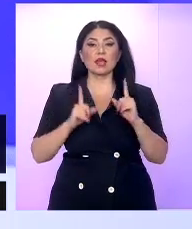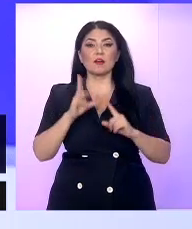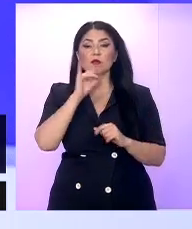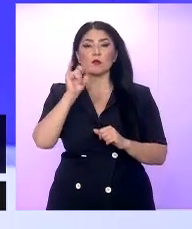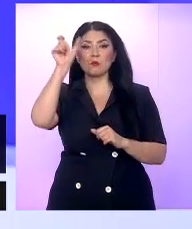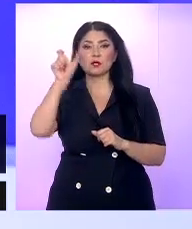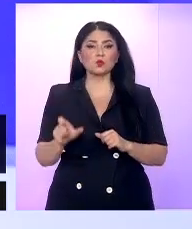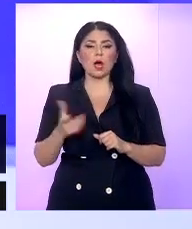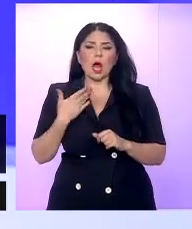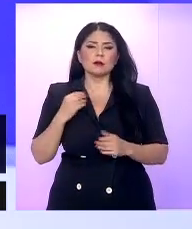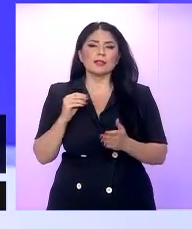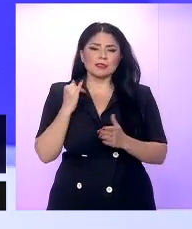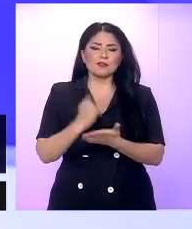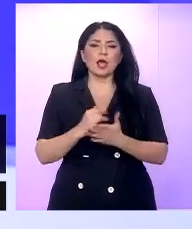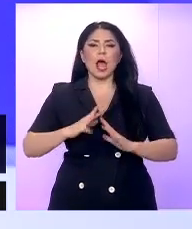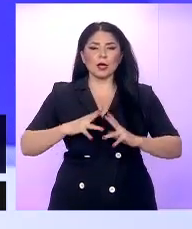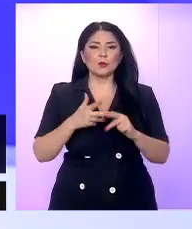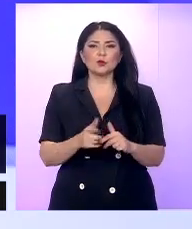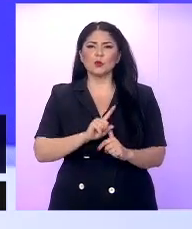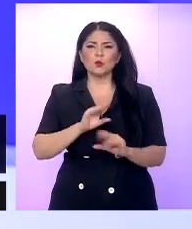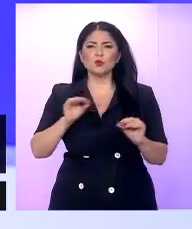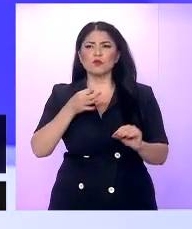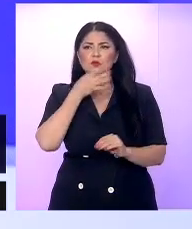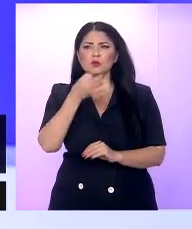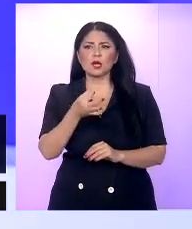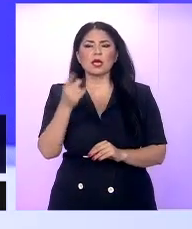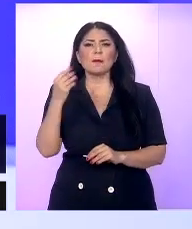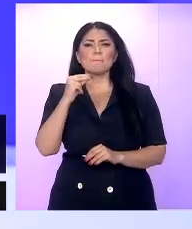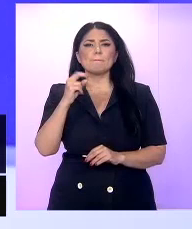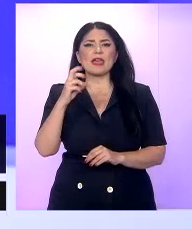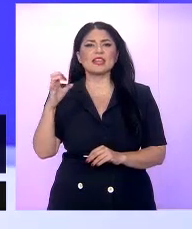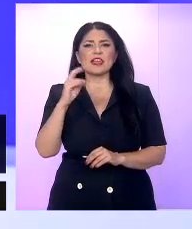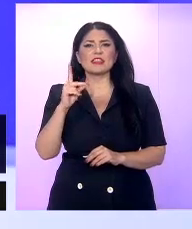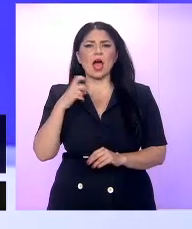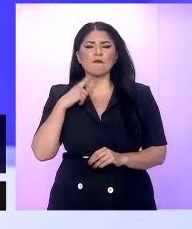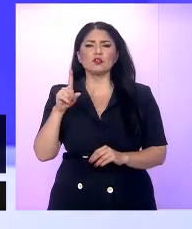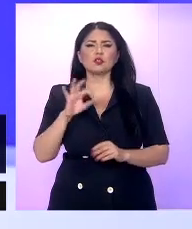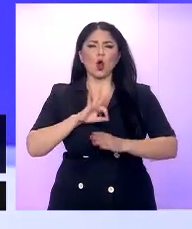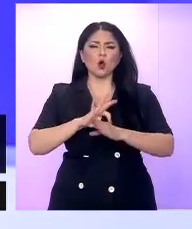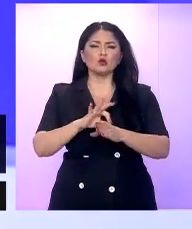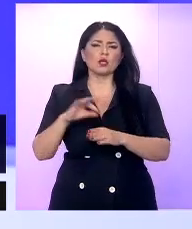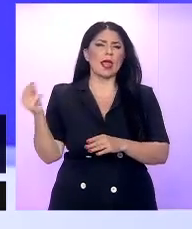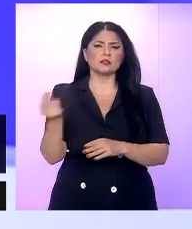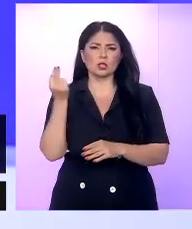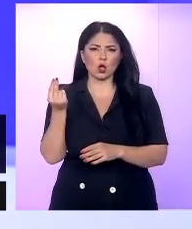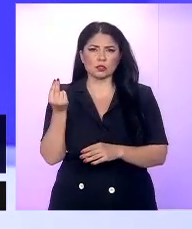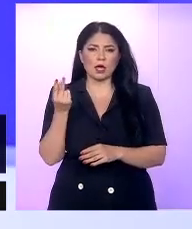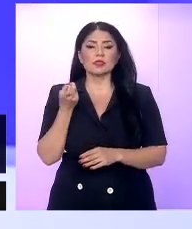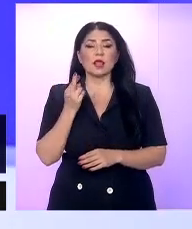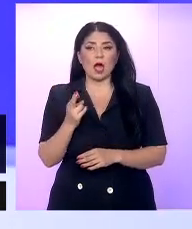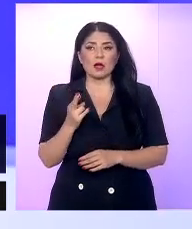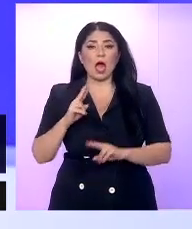cu agricultorii, nu foarte mulți vor spune neapărat că mandatul lui Petre Daia a fost unul extraordinar. Însă Petre Daia a rămas